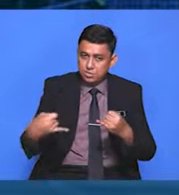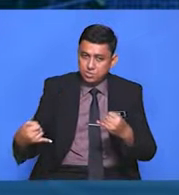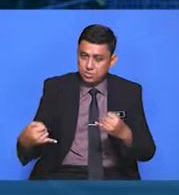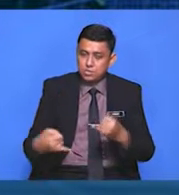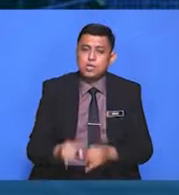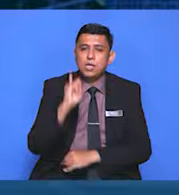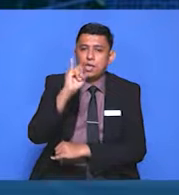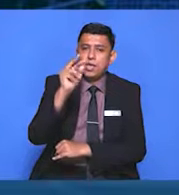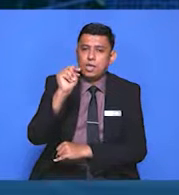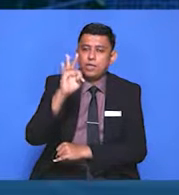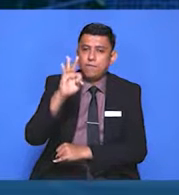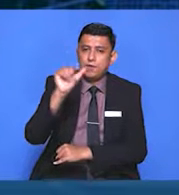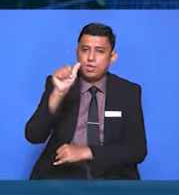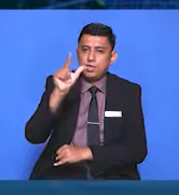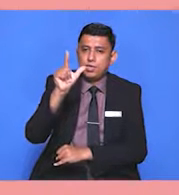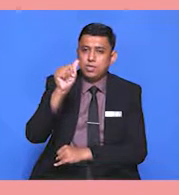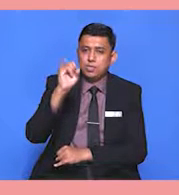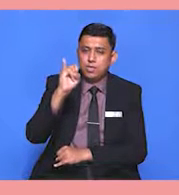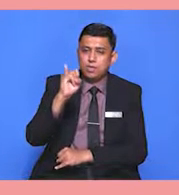jenis-jenis inflasi.